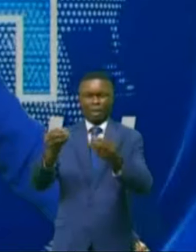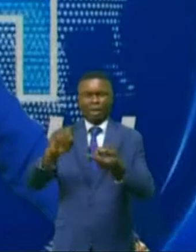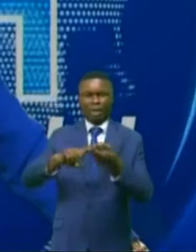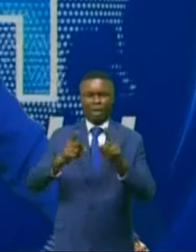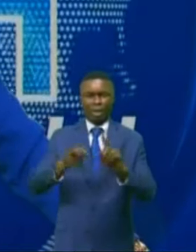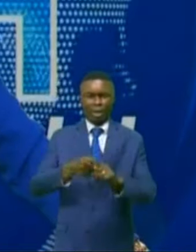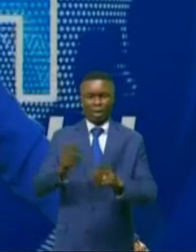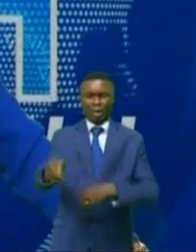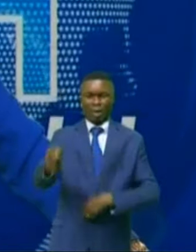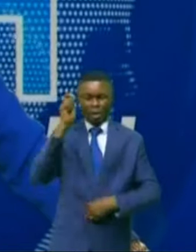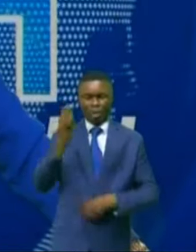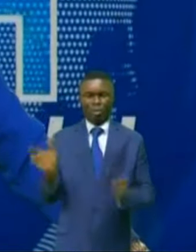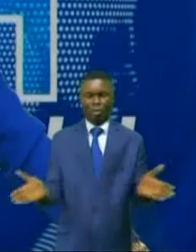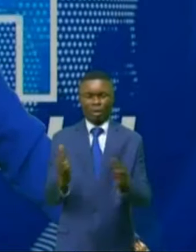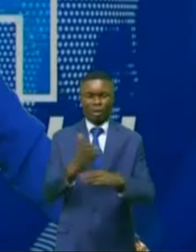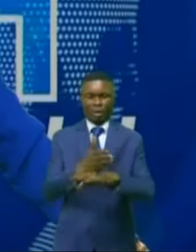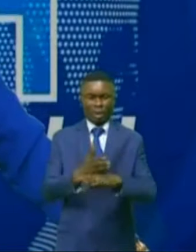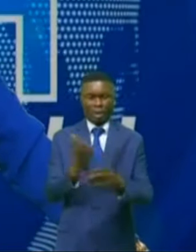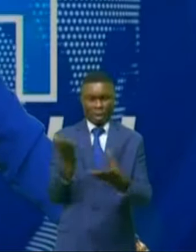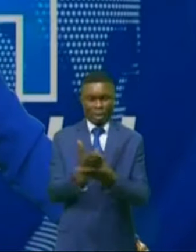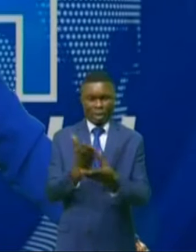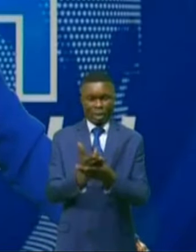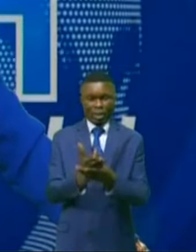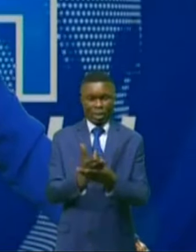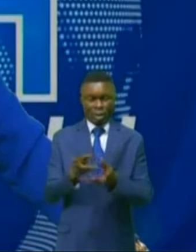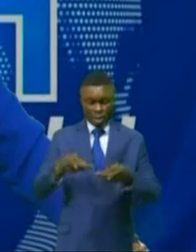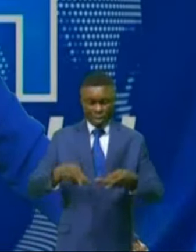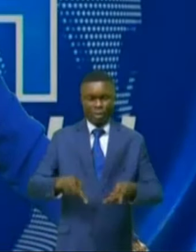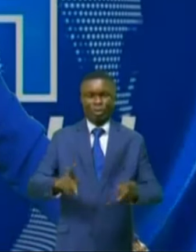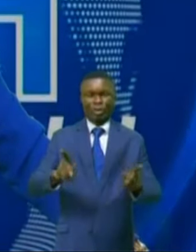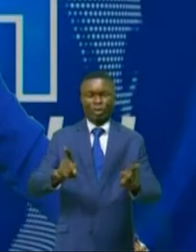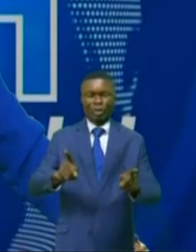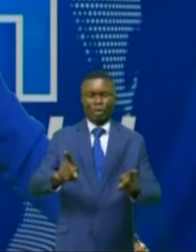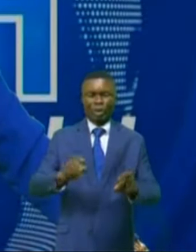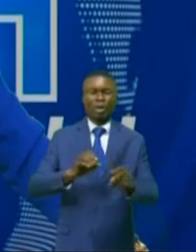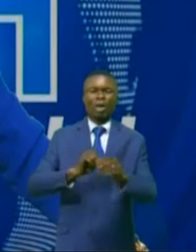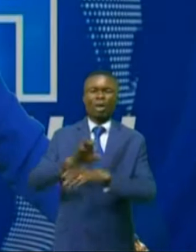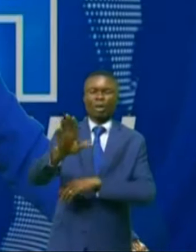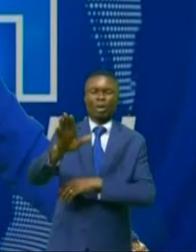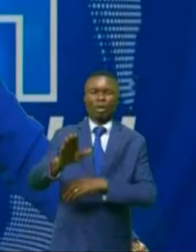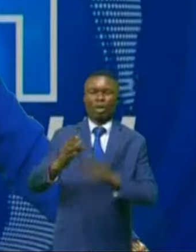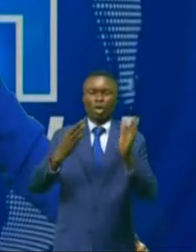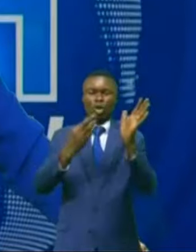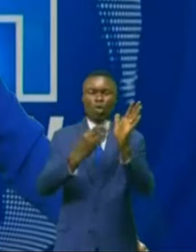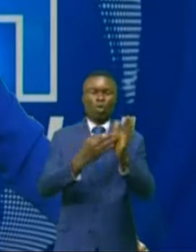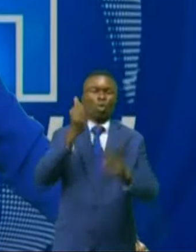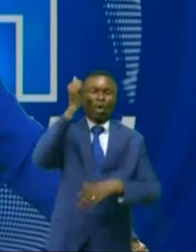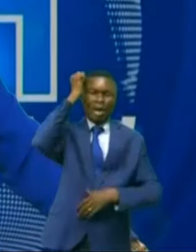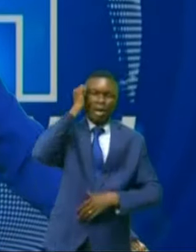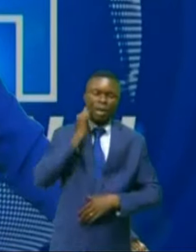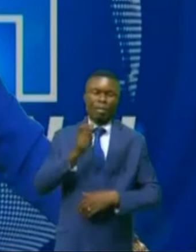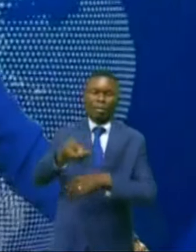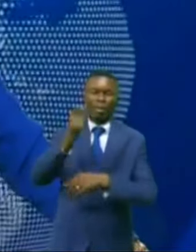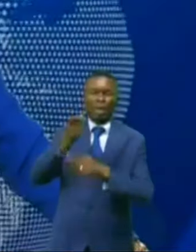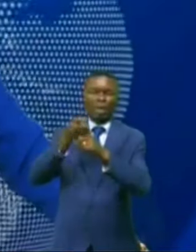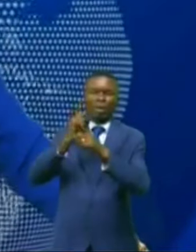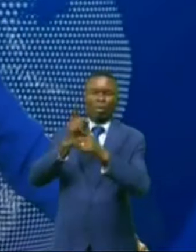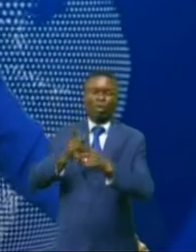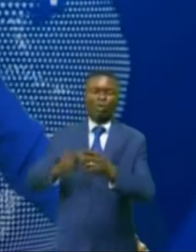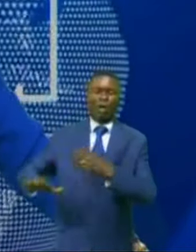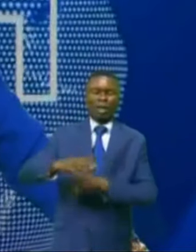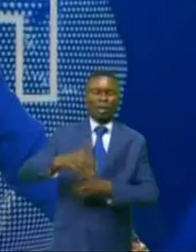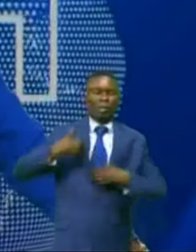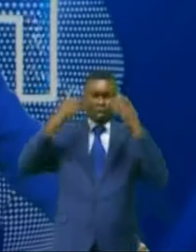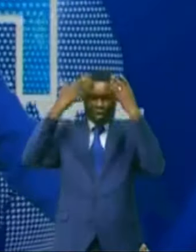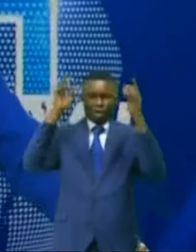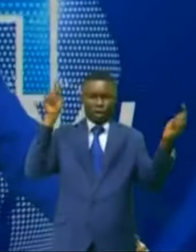de la pêche et élevage. Ce document va permettre le déploiement de 8 bateaux de pêche depuis l'Égypte vers la RDC.